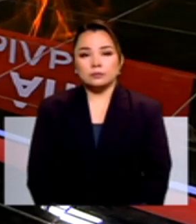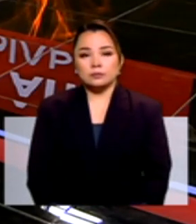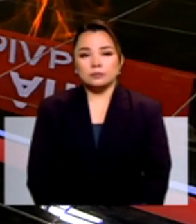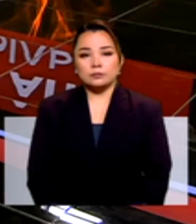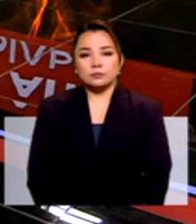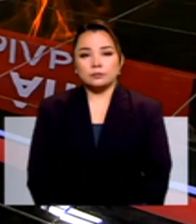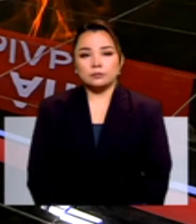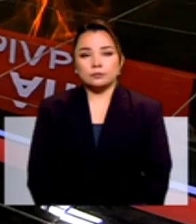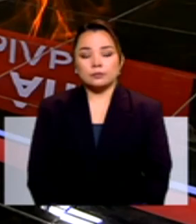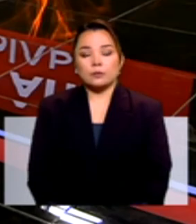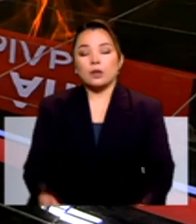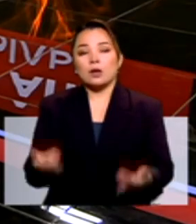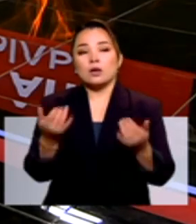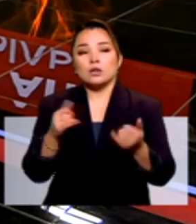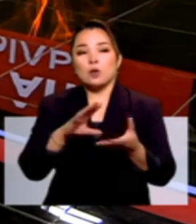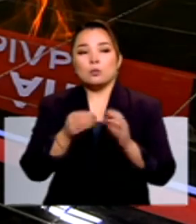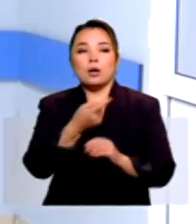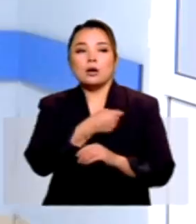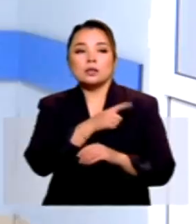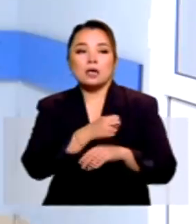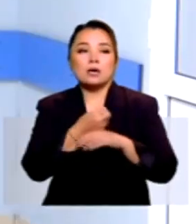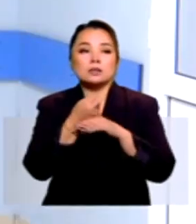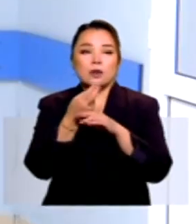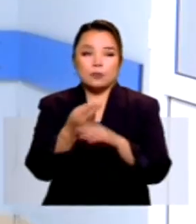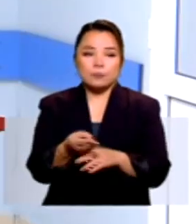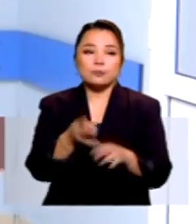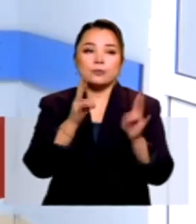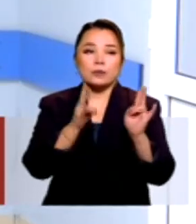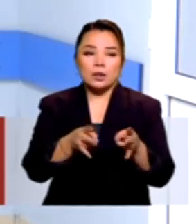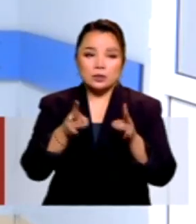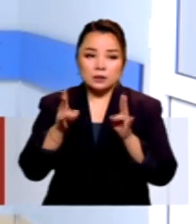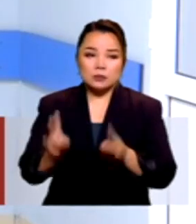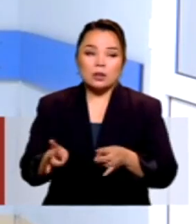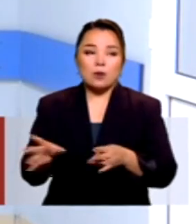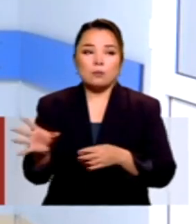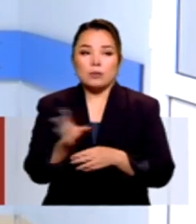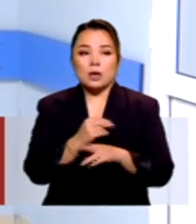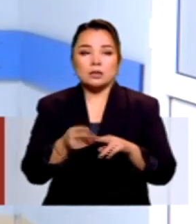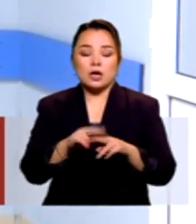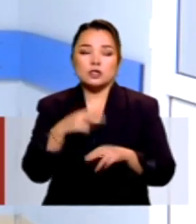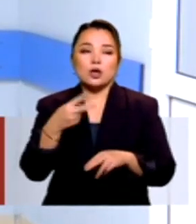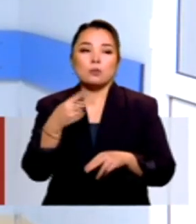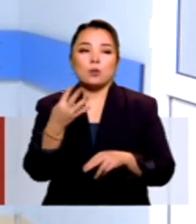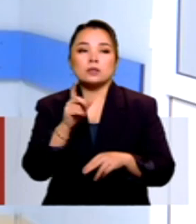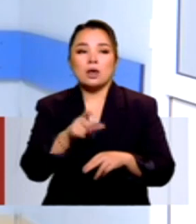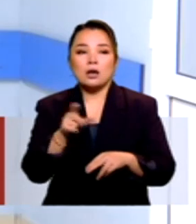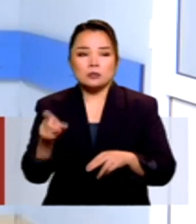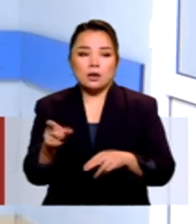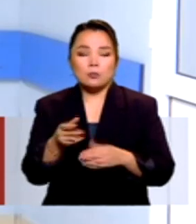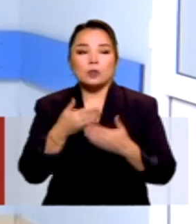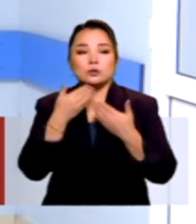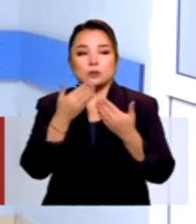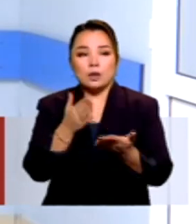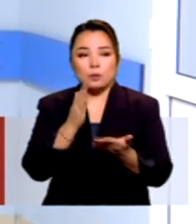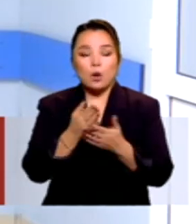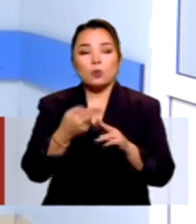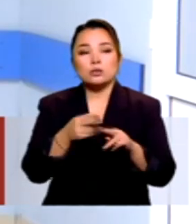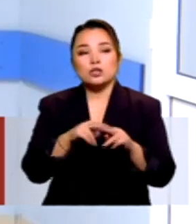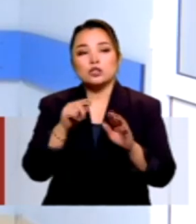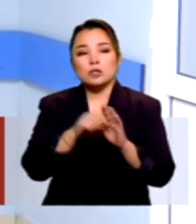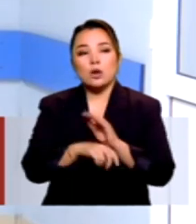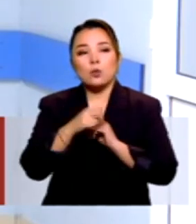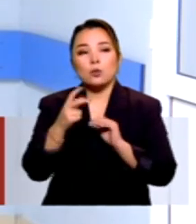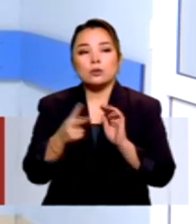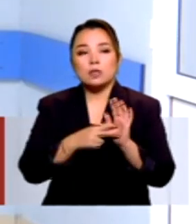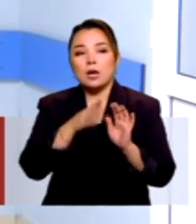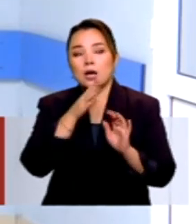Асылбек, эфирдесіз. Жалпы бүгін ауруханаға осы апаттан зардап шеккен бас аяғы 24 адам жүгінген. Оның ішінде 18